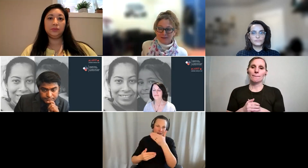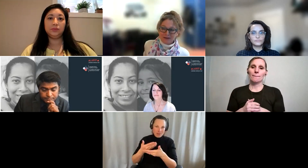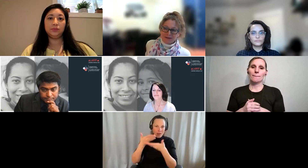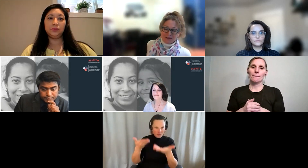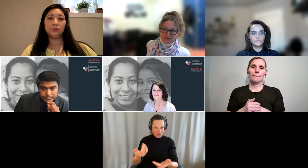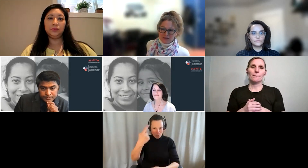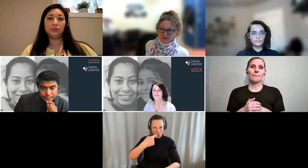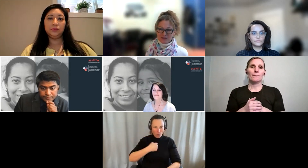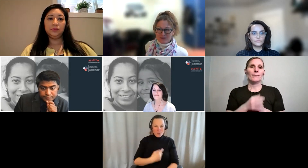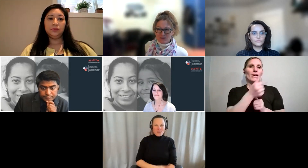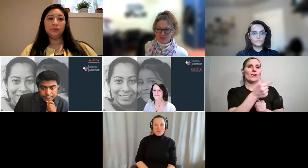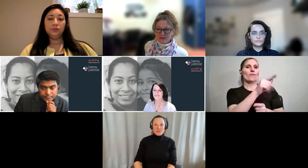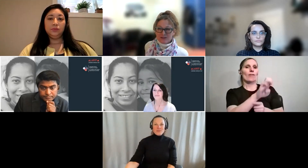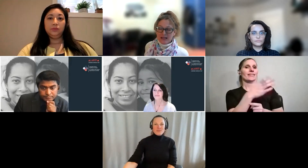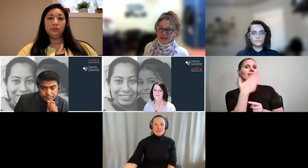Merci.